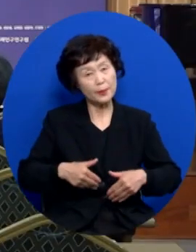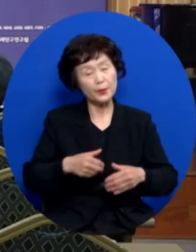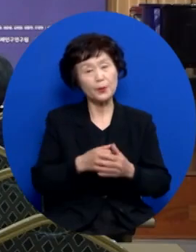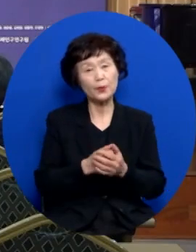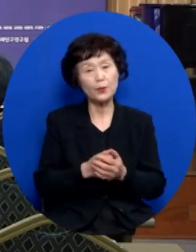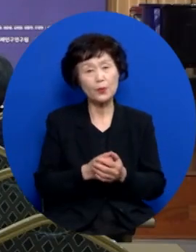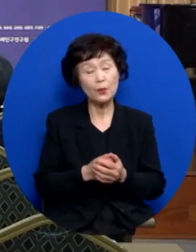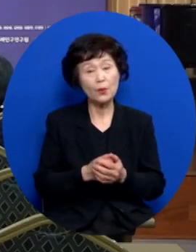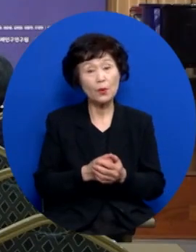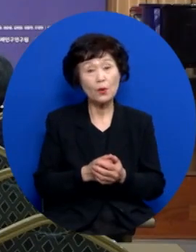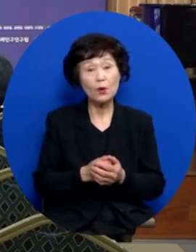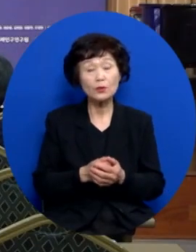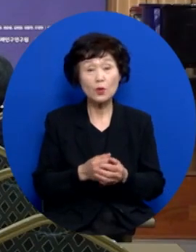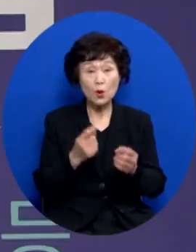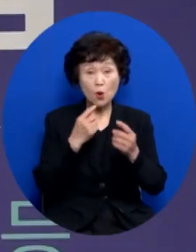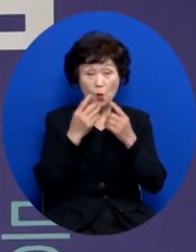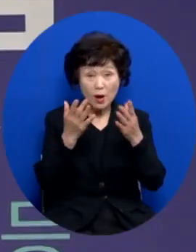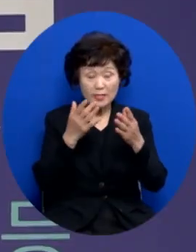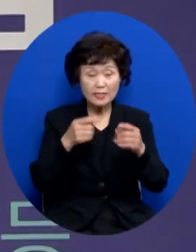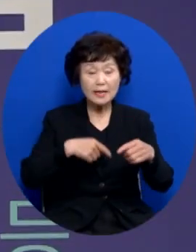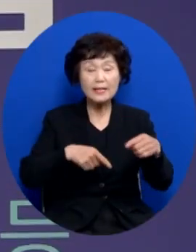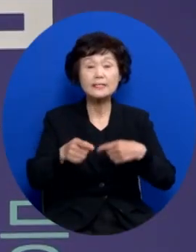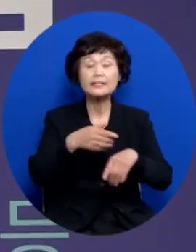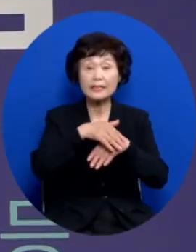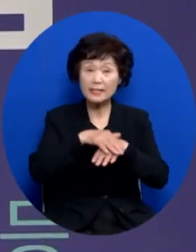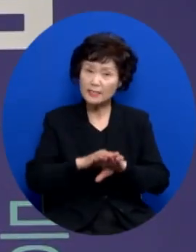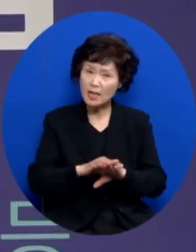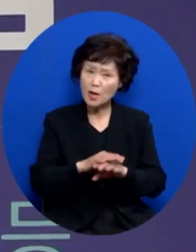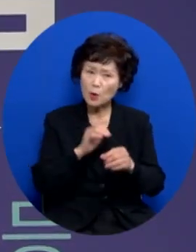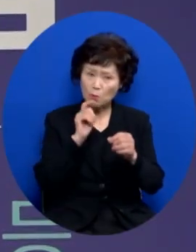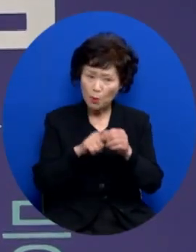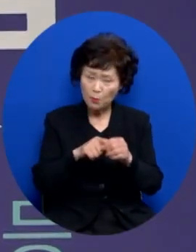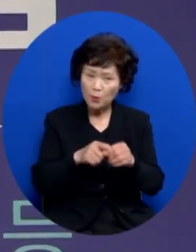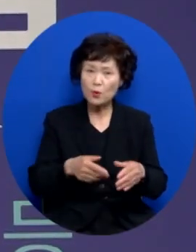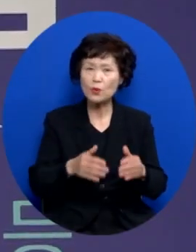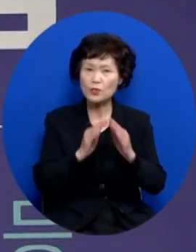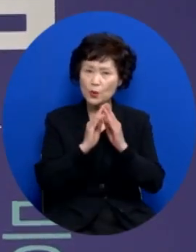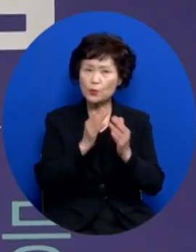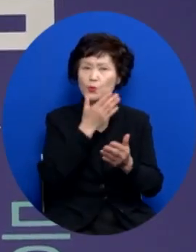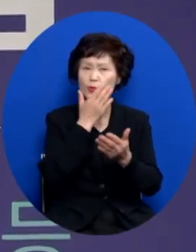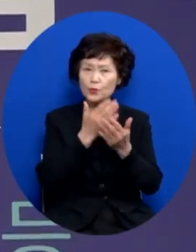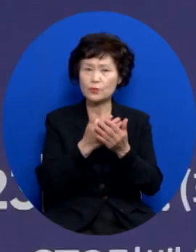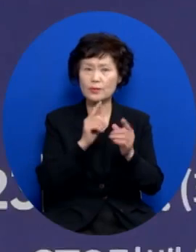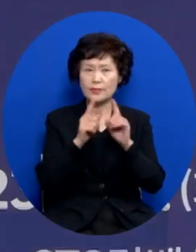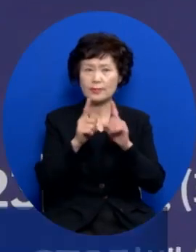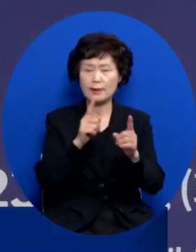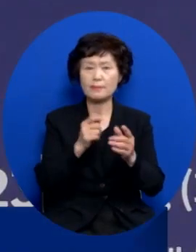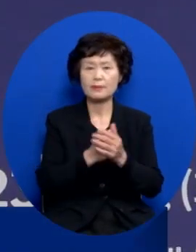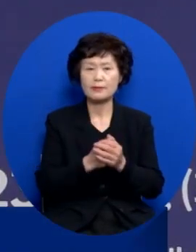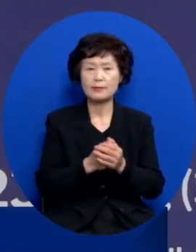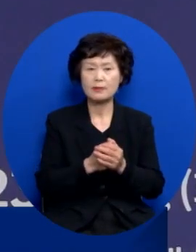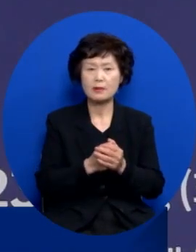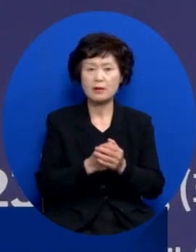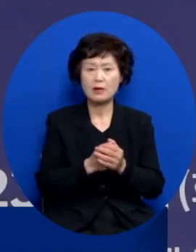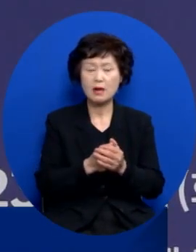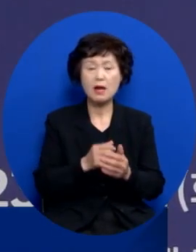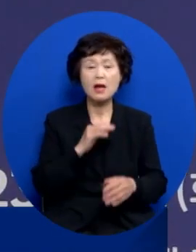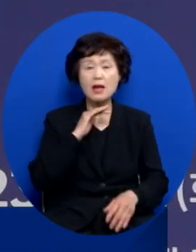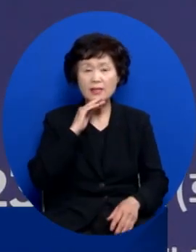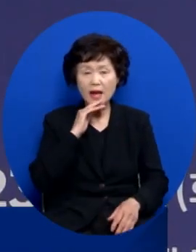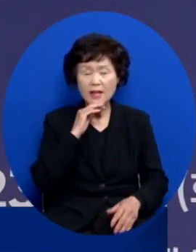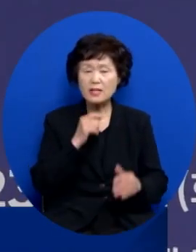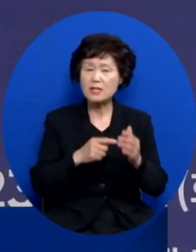지표 구축 과정에서 명확한 정책 목표를 설정하는 것도 중요하다고 강조했습니다. 연령별, 학년별, 소득별,